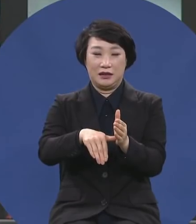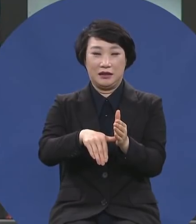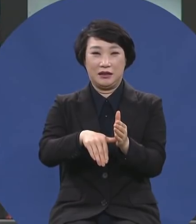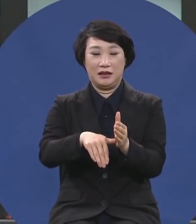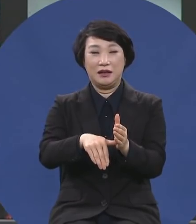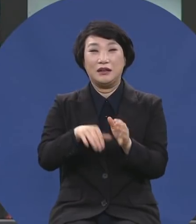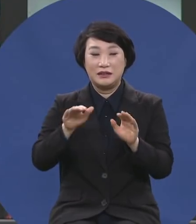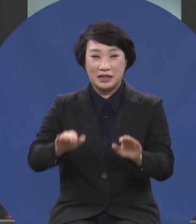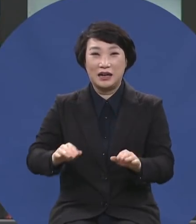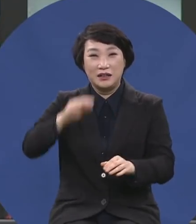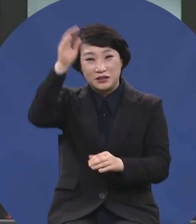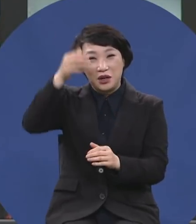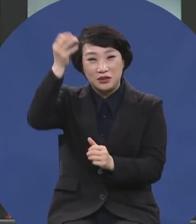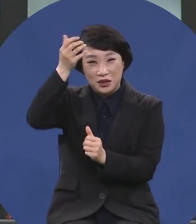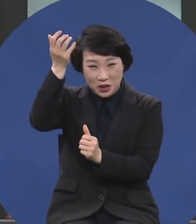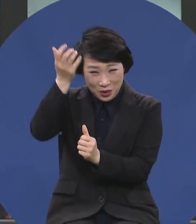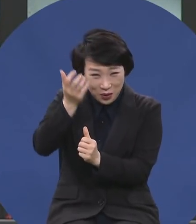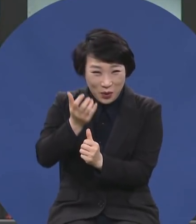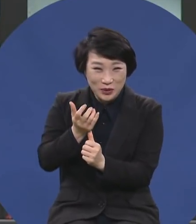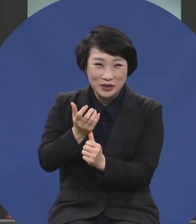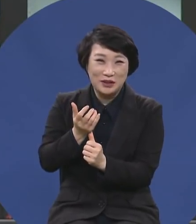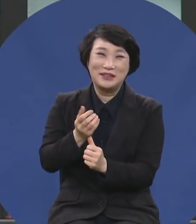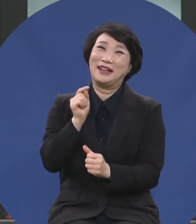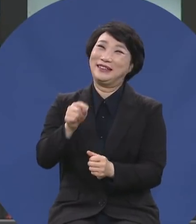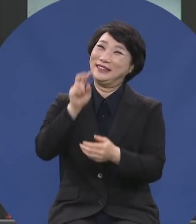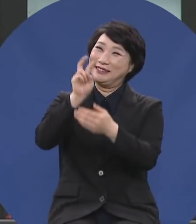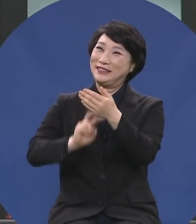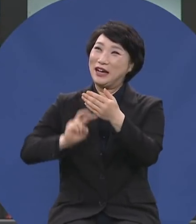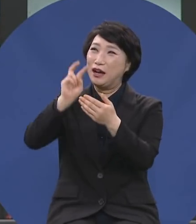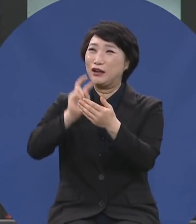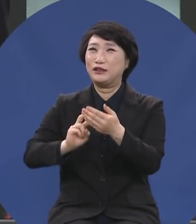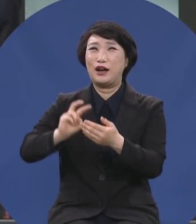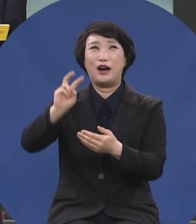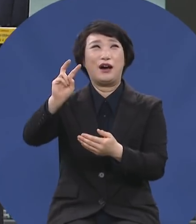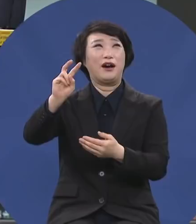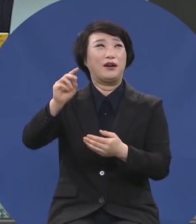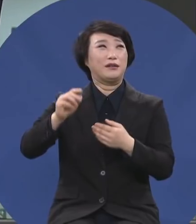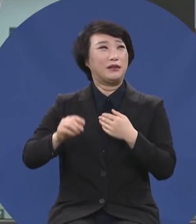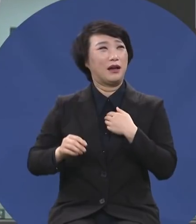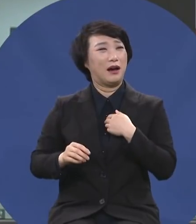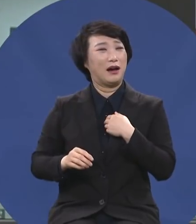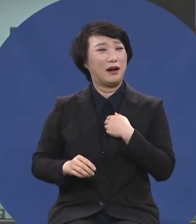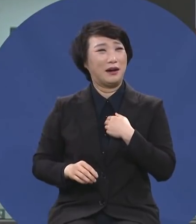이 성령이 오셨네 이 찬송을